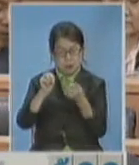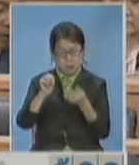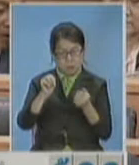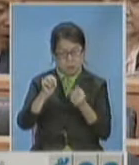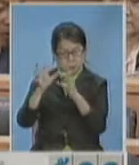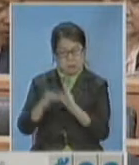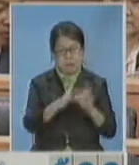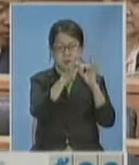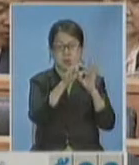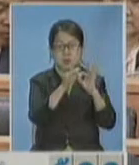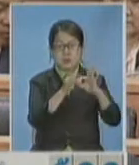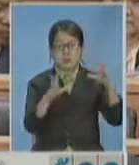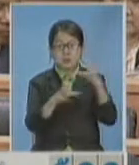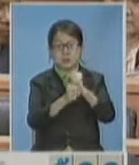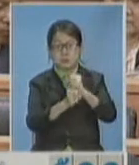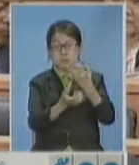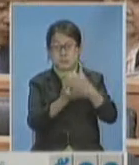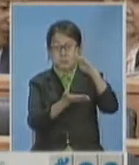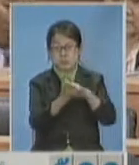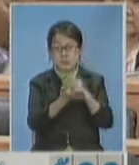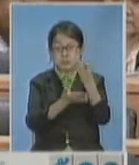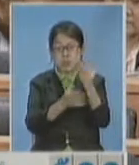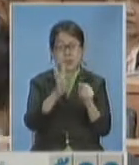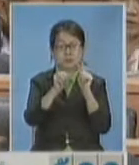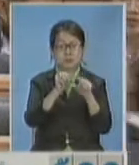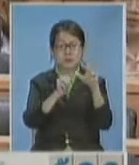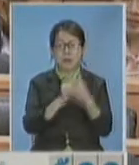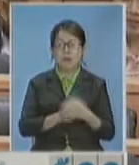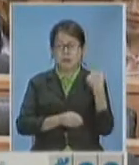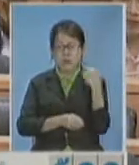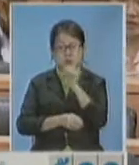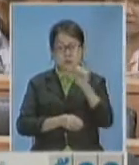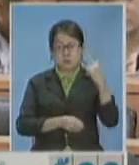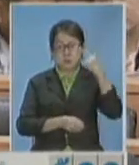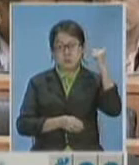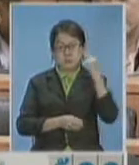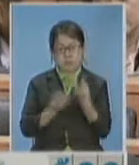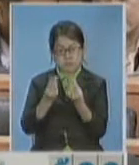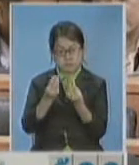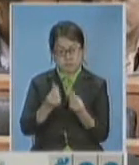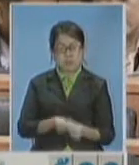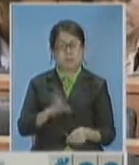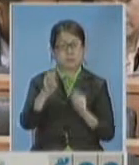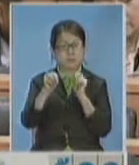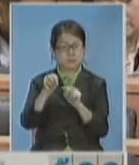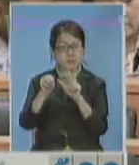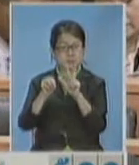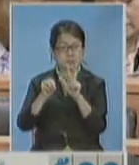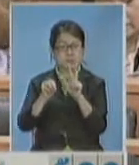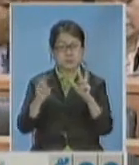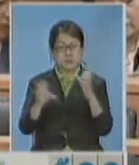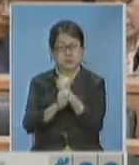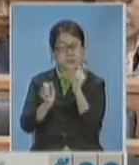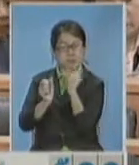หลายท่านครับท่านประธานครับที่สามารถคำนวณเป็นตัวเลขเม็ดเงินเลยแล้วมาเขียนไว้ในมาตรา3ไว้ว่าปรับลดไป